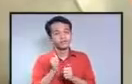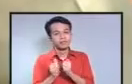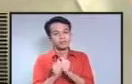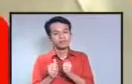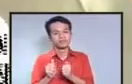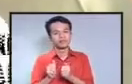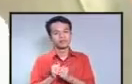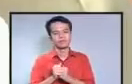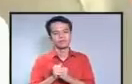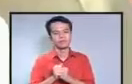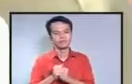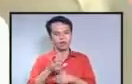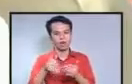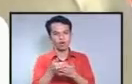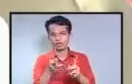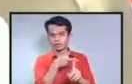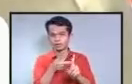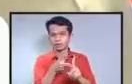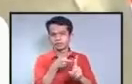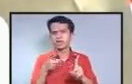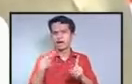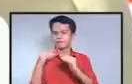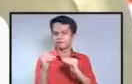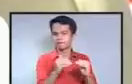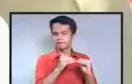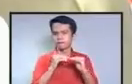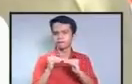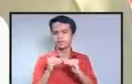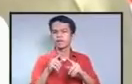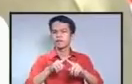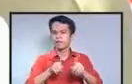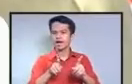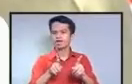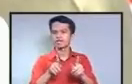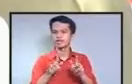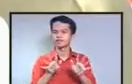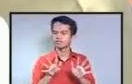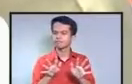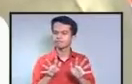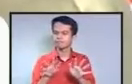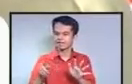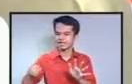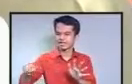sabihin, ang mga biktima po, may mga karapatan po sila, pero maging mga